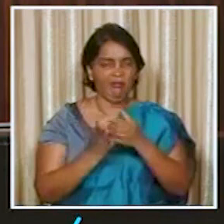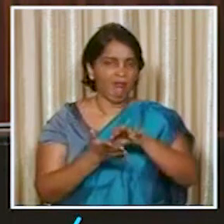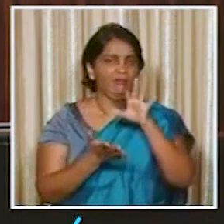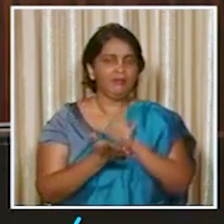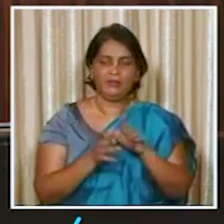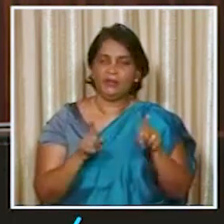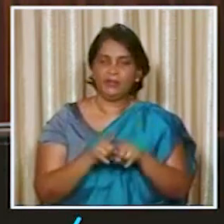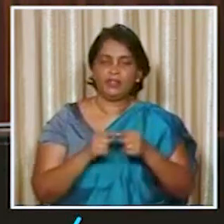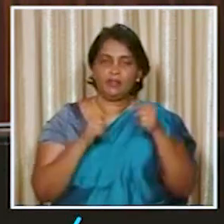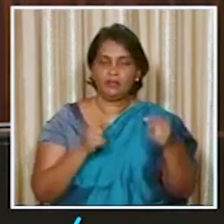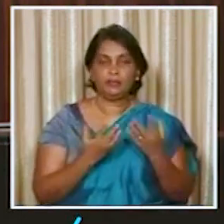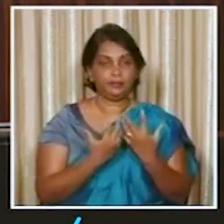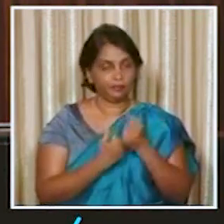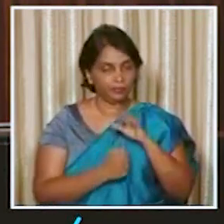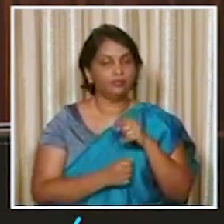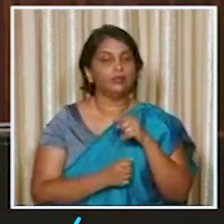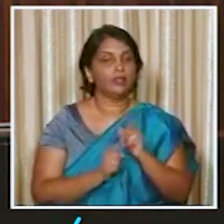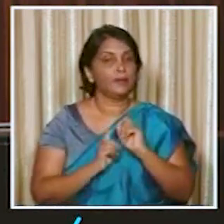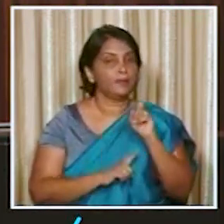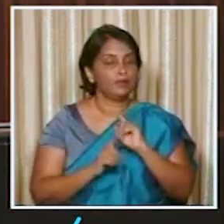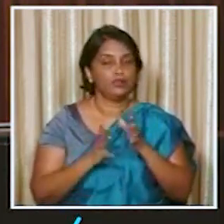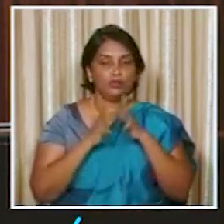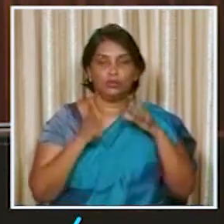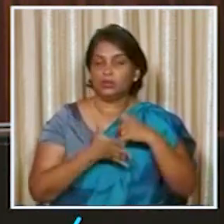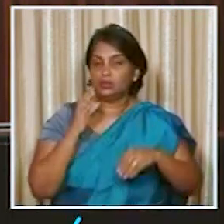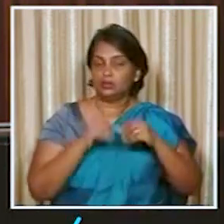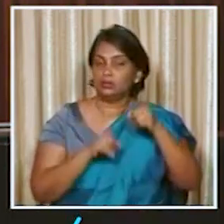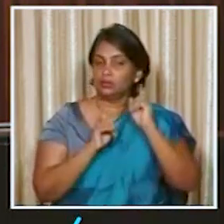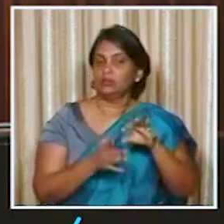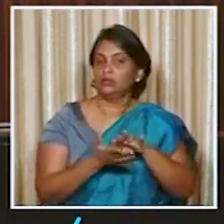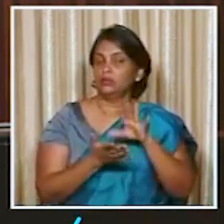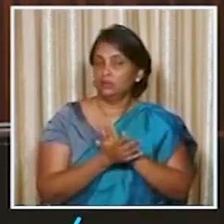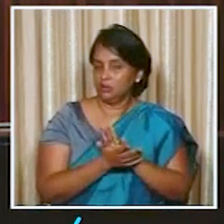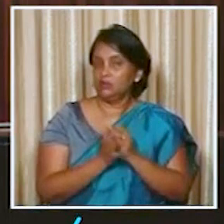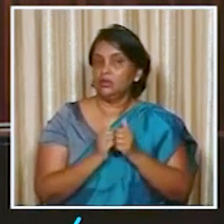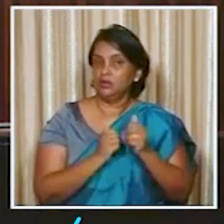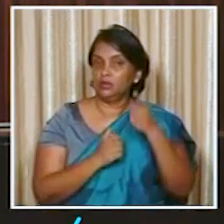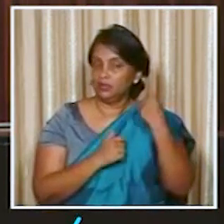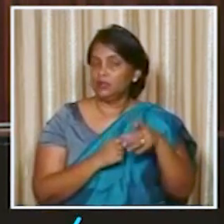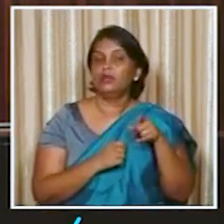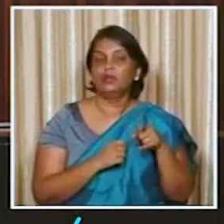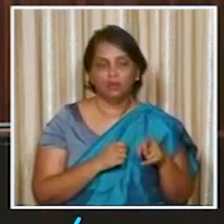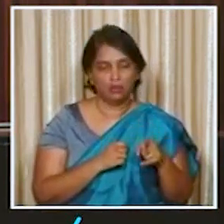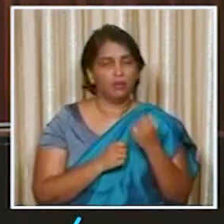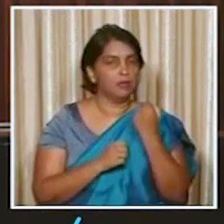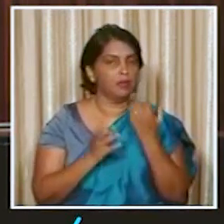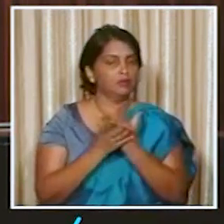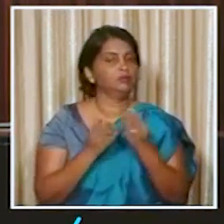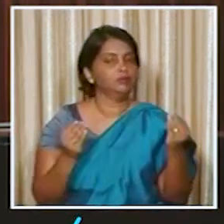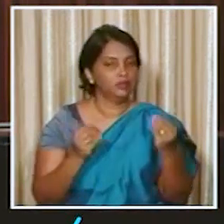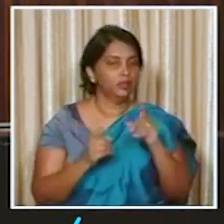නියෝග ප්‍රකාරව විපක්ෂයට හිමි වූවද පාර්ලිමේන්තු බහුතර ඡන්දයකින් ස්ථාවර නියෝග අත්හිටුවා කටයුතු කිරීමට ගත් තීරණය බල රහිත